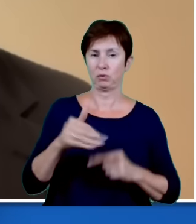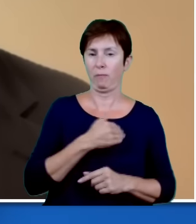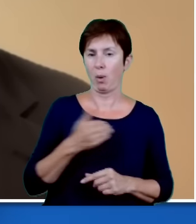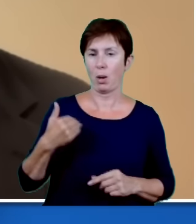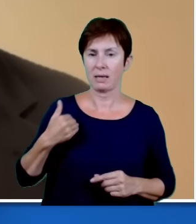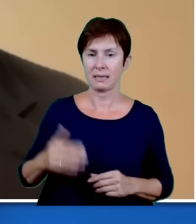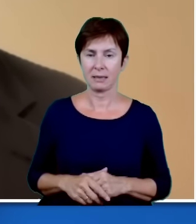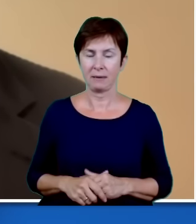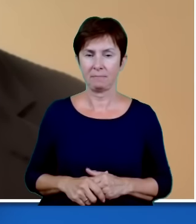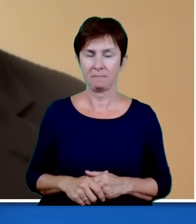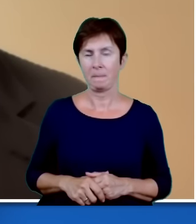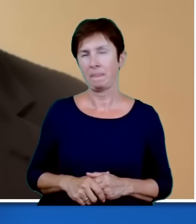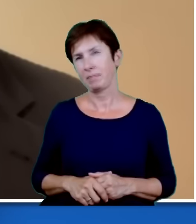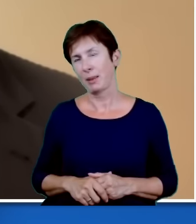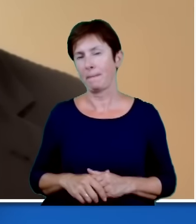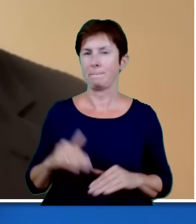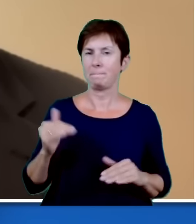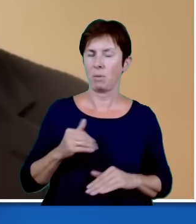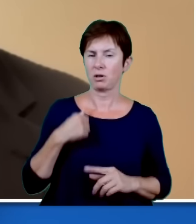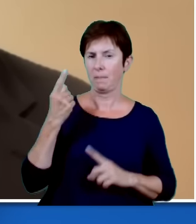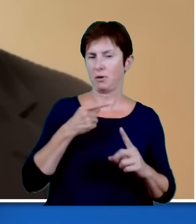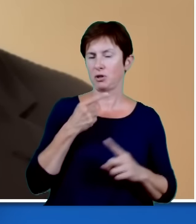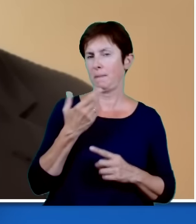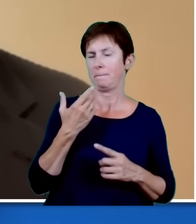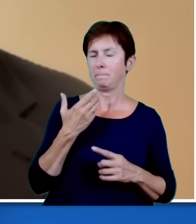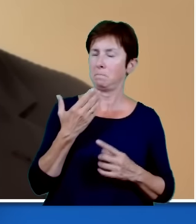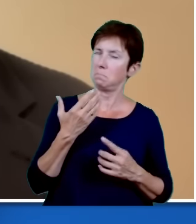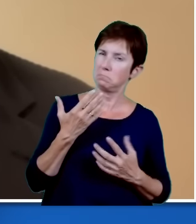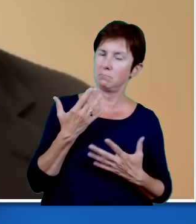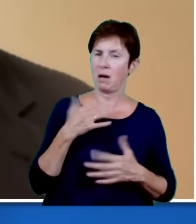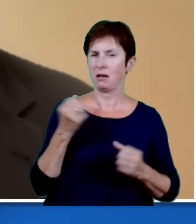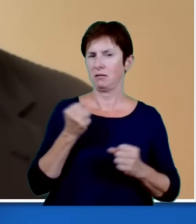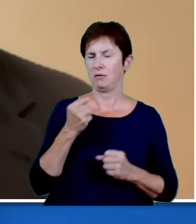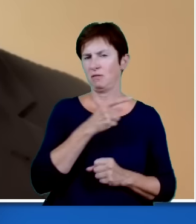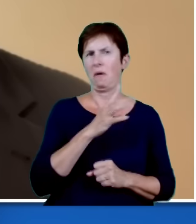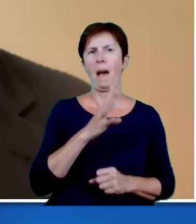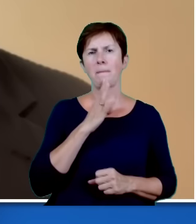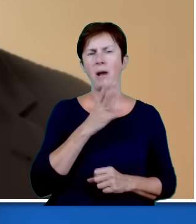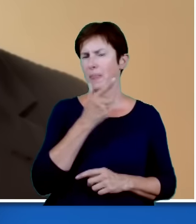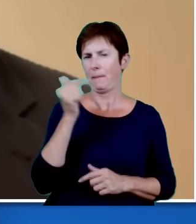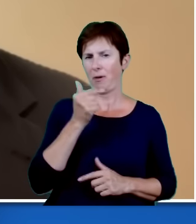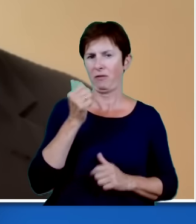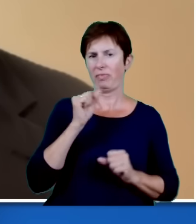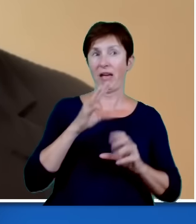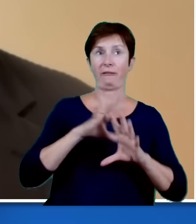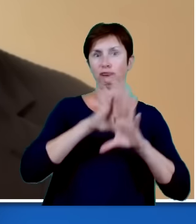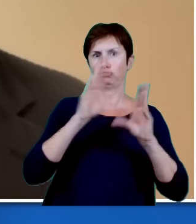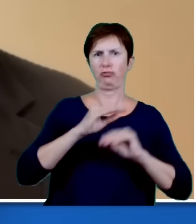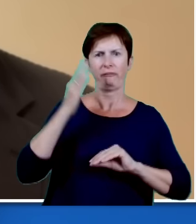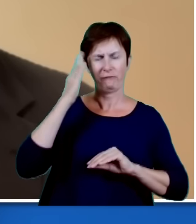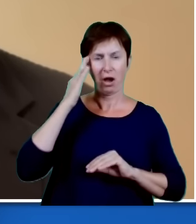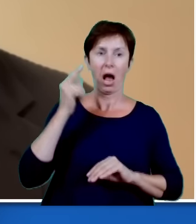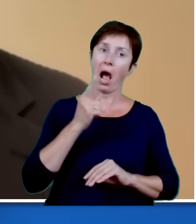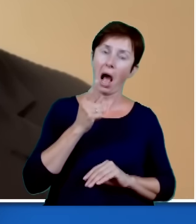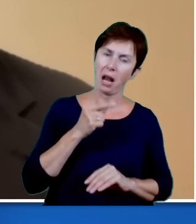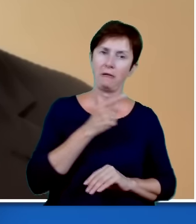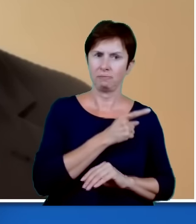stwierdzenie że wyjątkowo duża jak na administrację Stanów Zjednoczonych może inaczej pretendujący